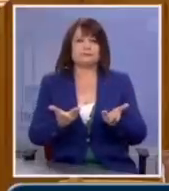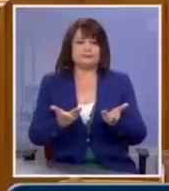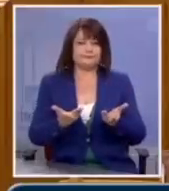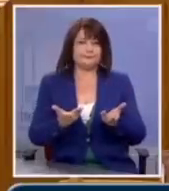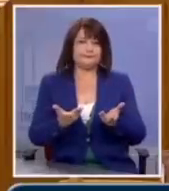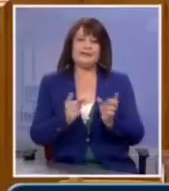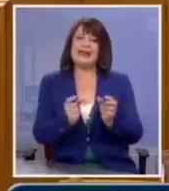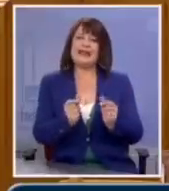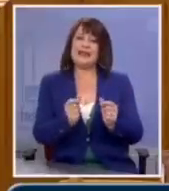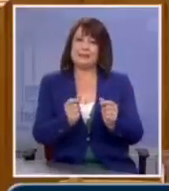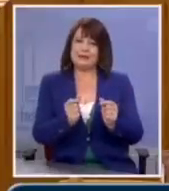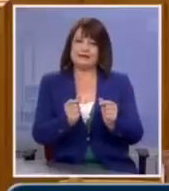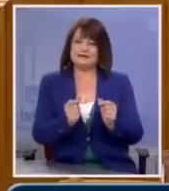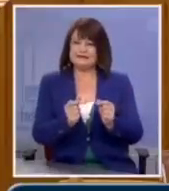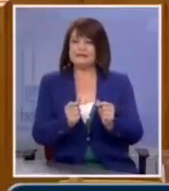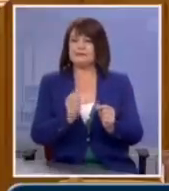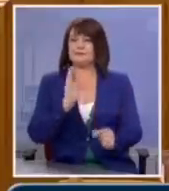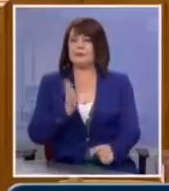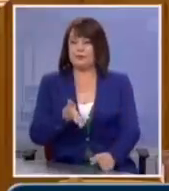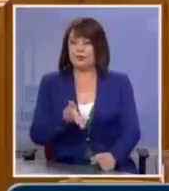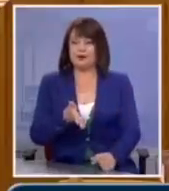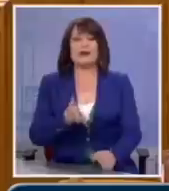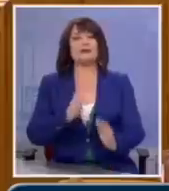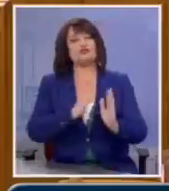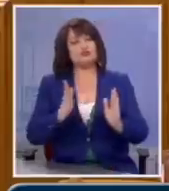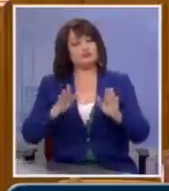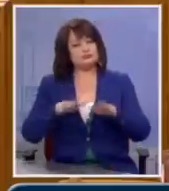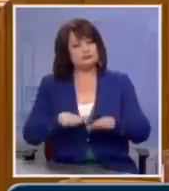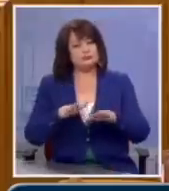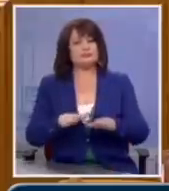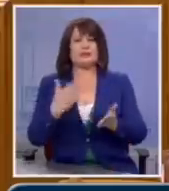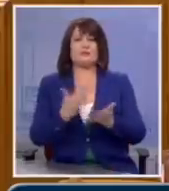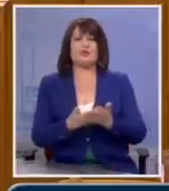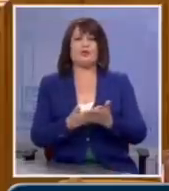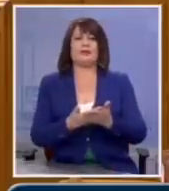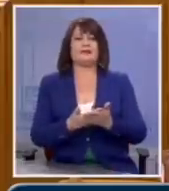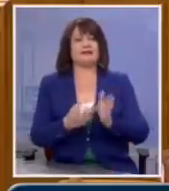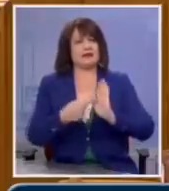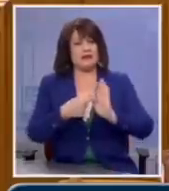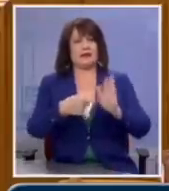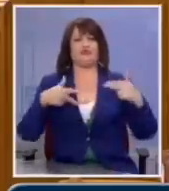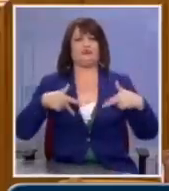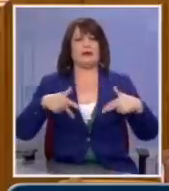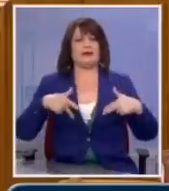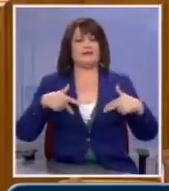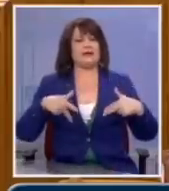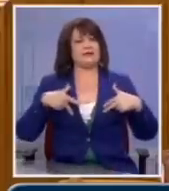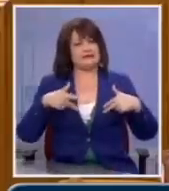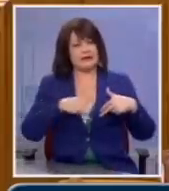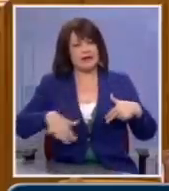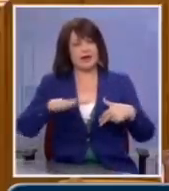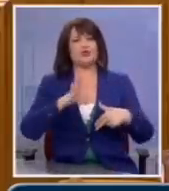αυτή τη ρύθμιση για να μπορέσουν να τακτοποιηθούν και να αποδείξουμε και σαν κυβέρνηση και σαν κράτος και